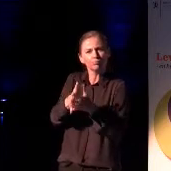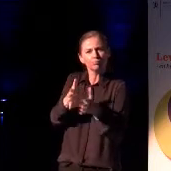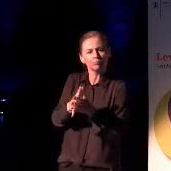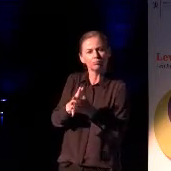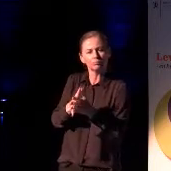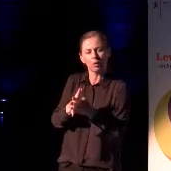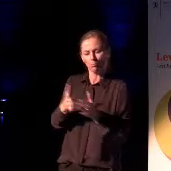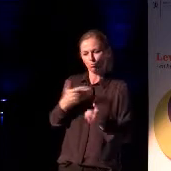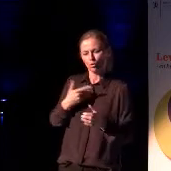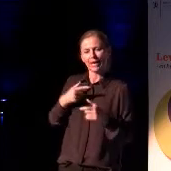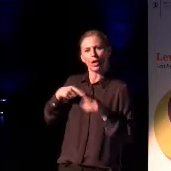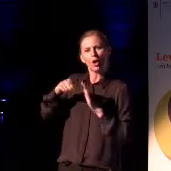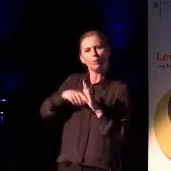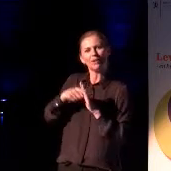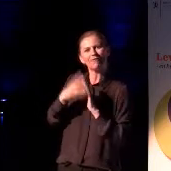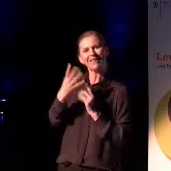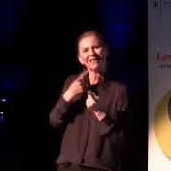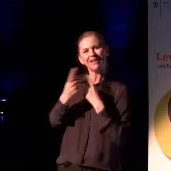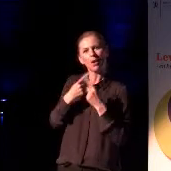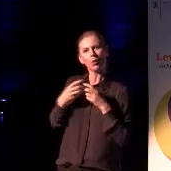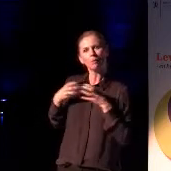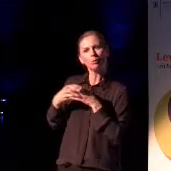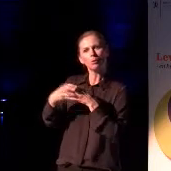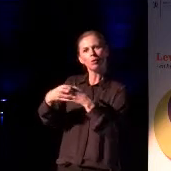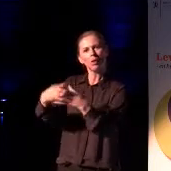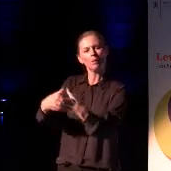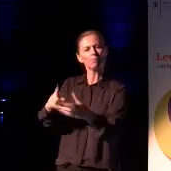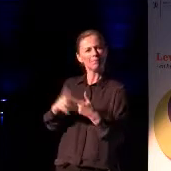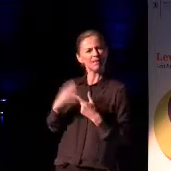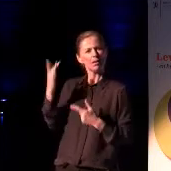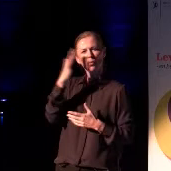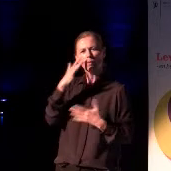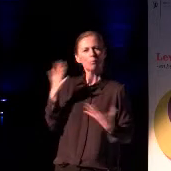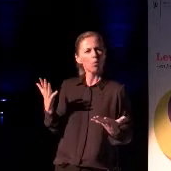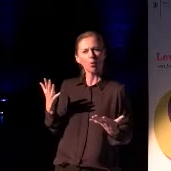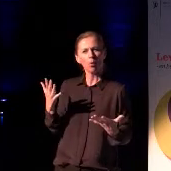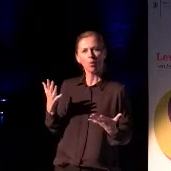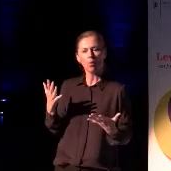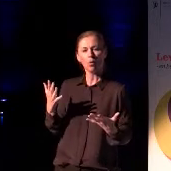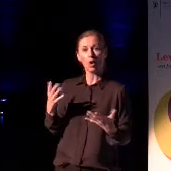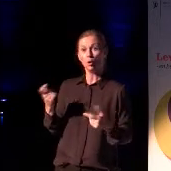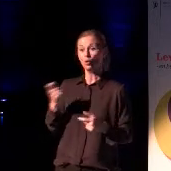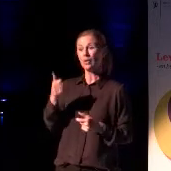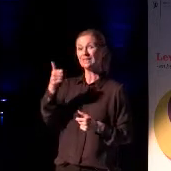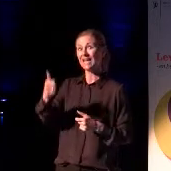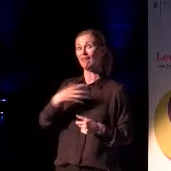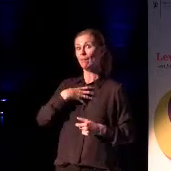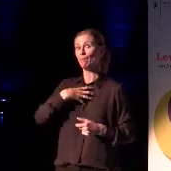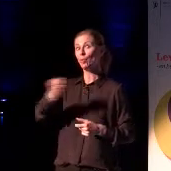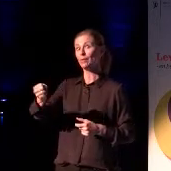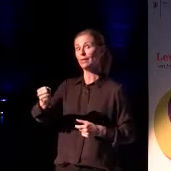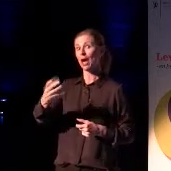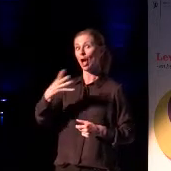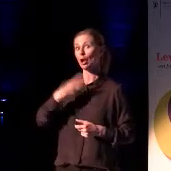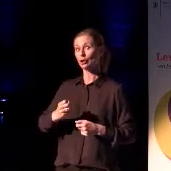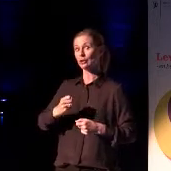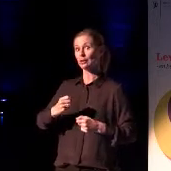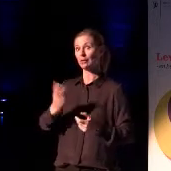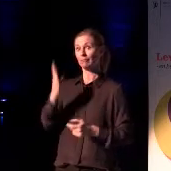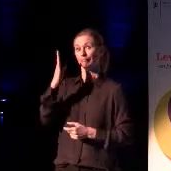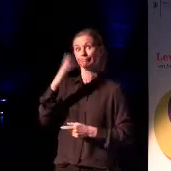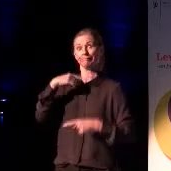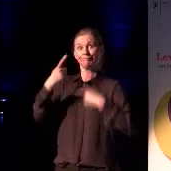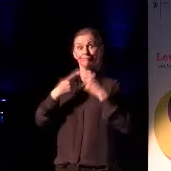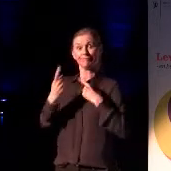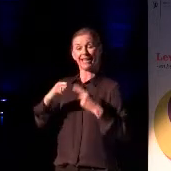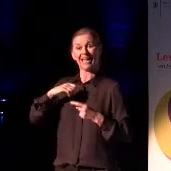fire dialogmøtene. Men vi lurer på om det noen som så modig og har lyst til å dele noen